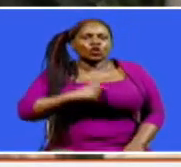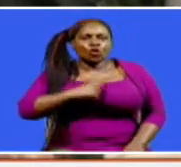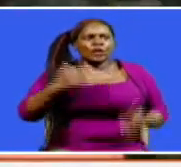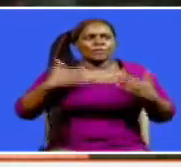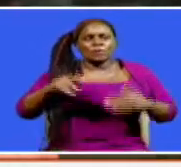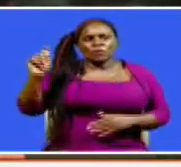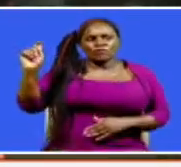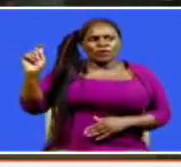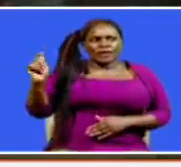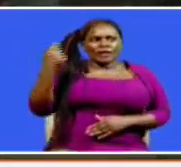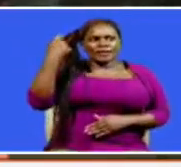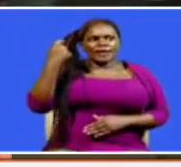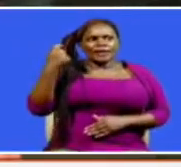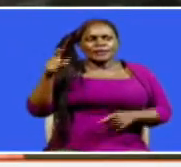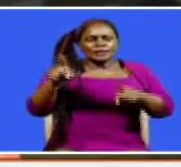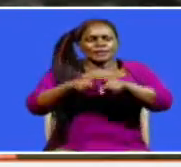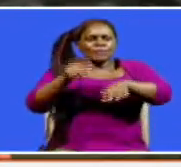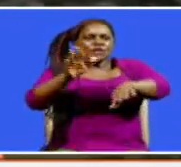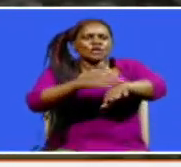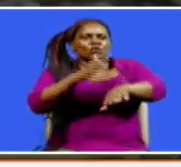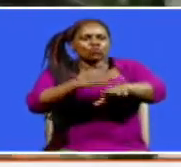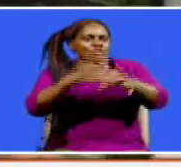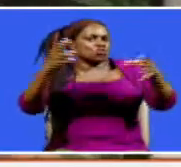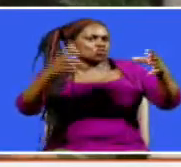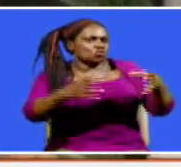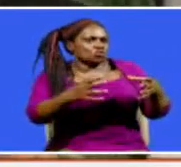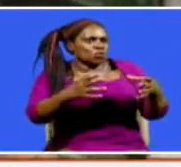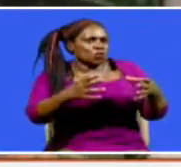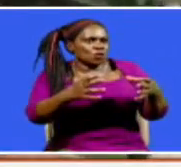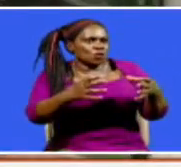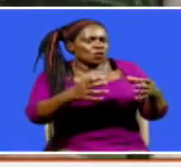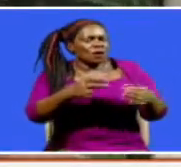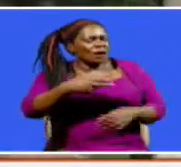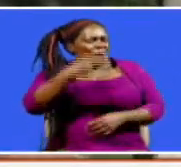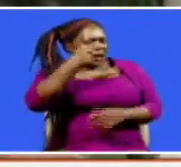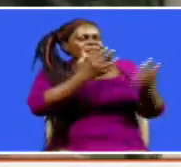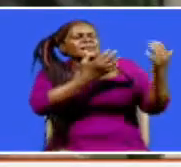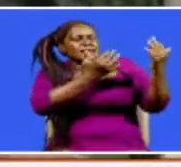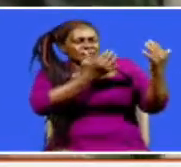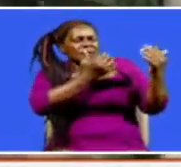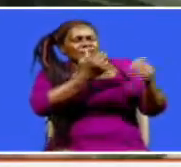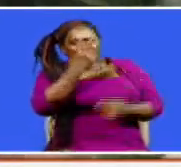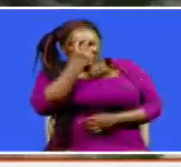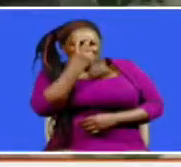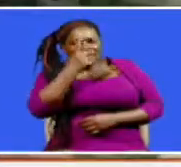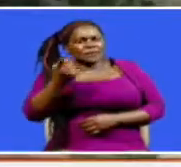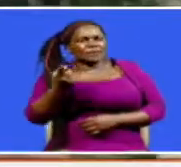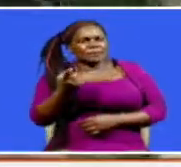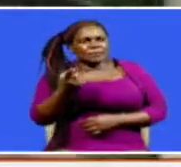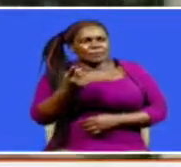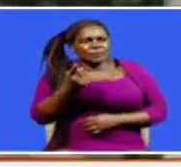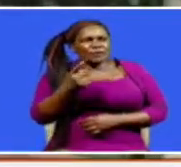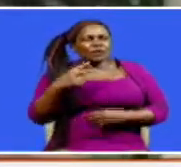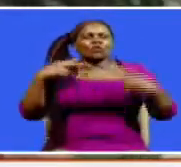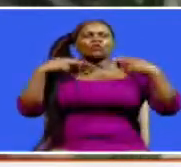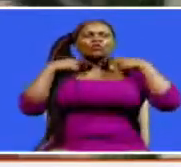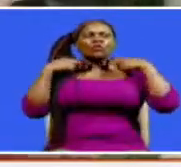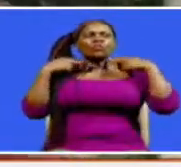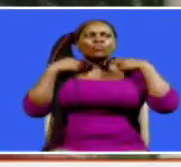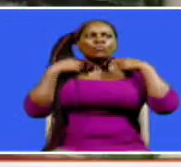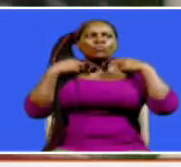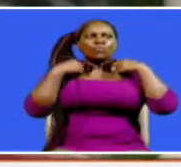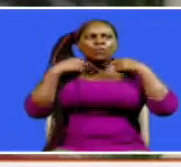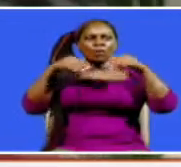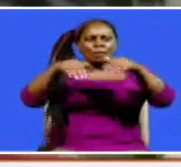people of Kenya and to the Kikuyu. We highly suspect that the colonialists never